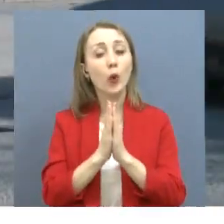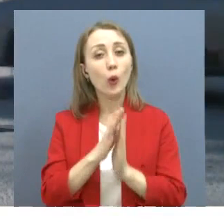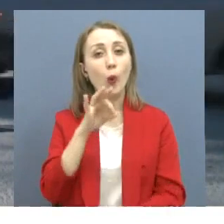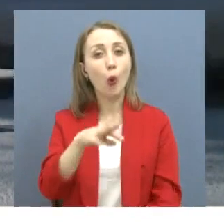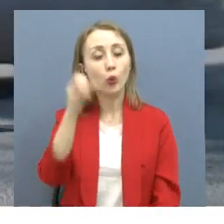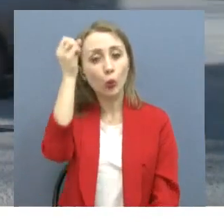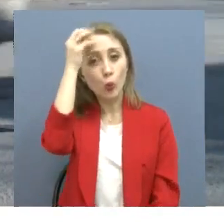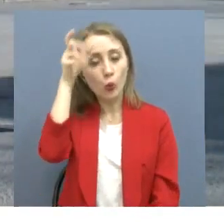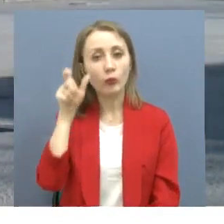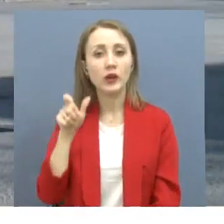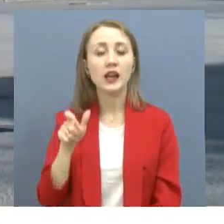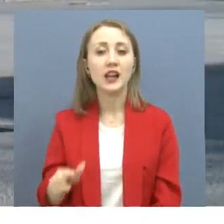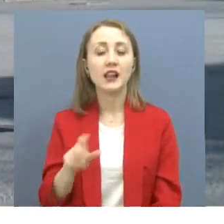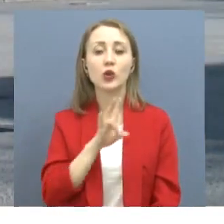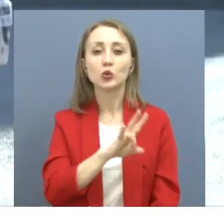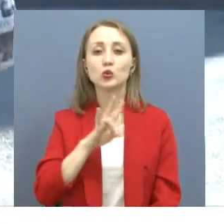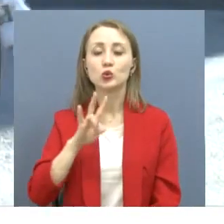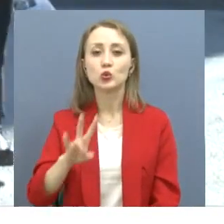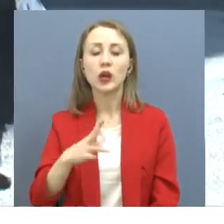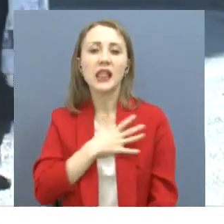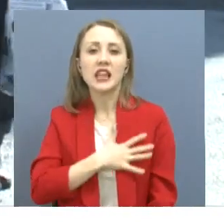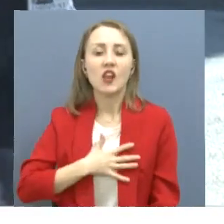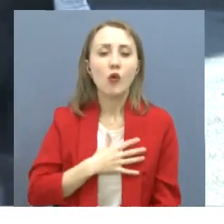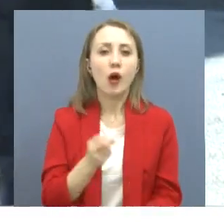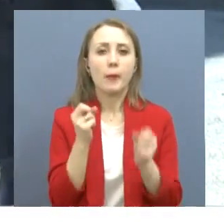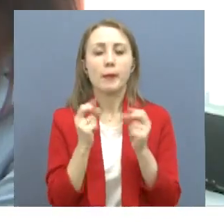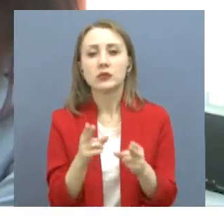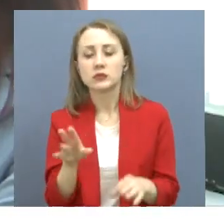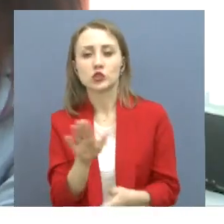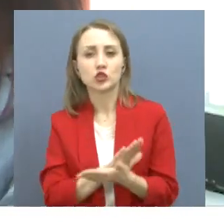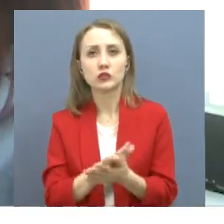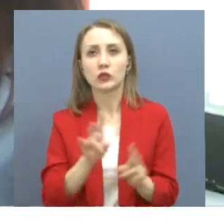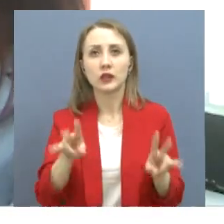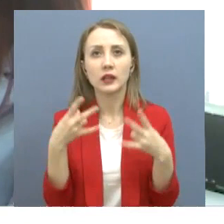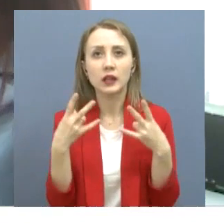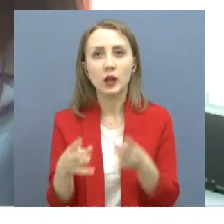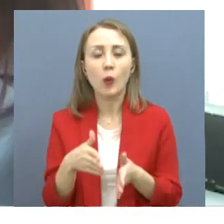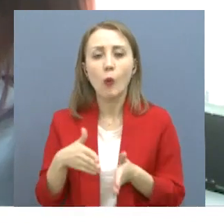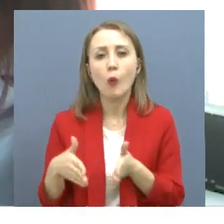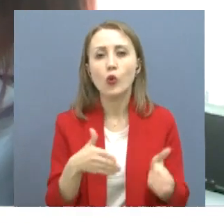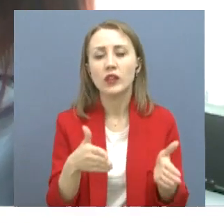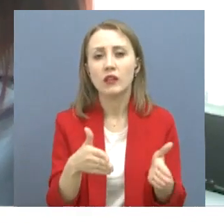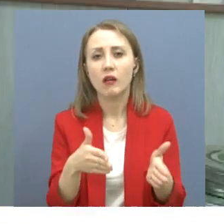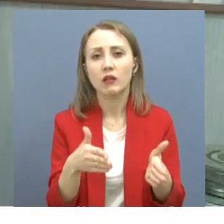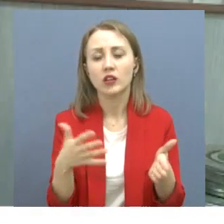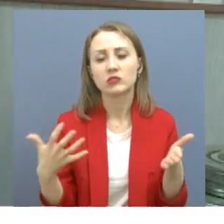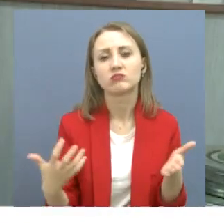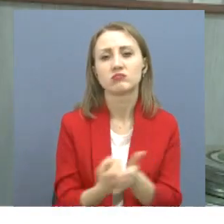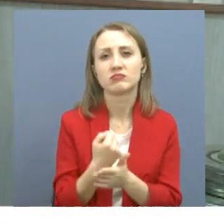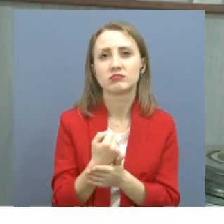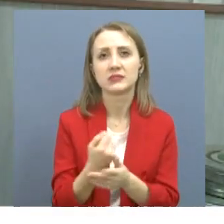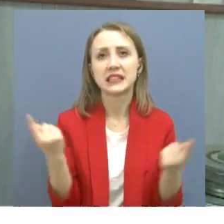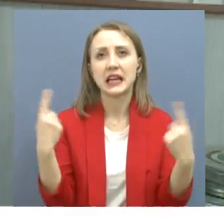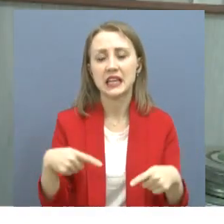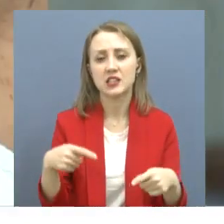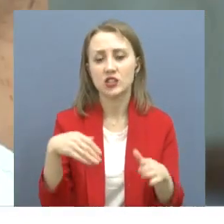– отбросить апатию, тревогу, пассивность и вместе со всем миром укреплять себя на пути выхода из кризиса. Как отметил